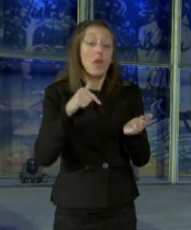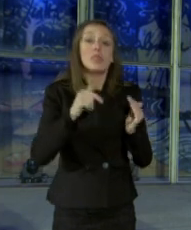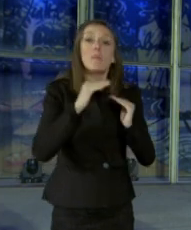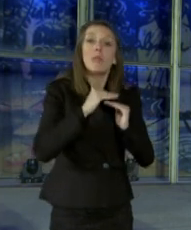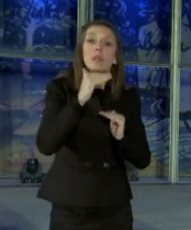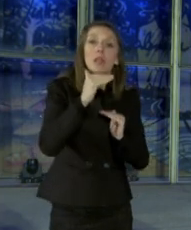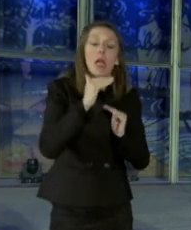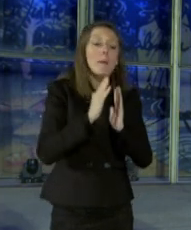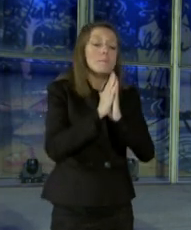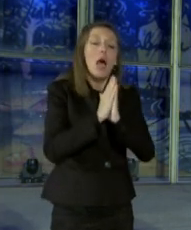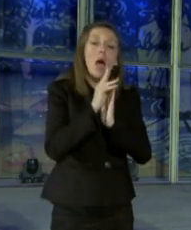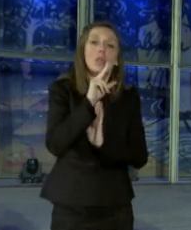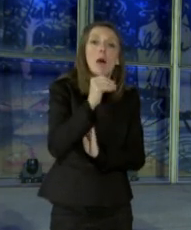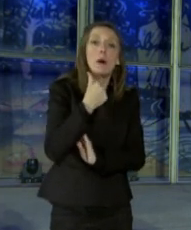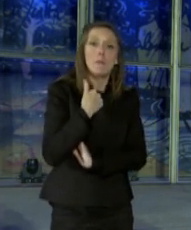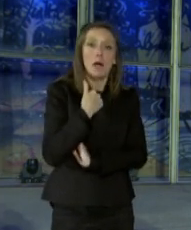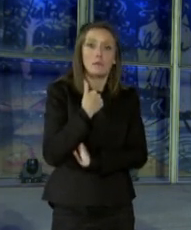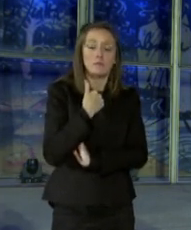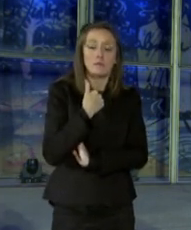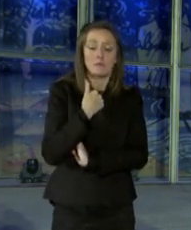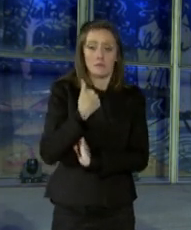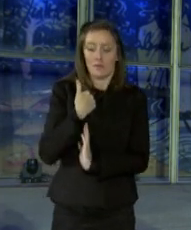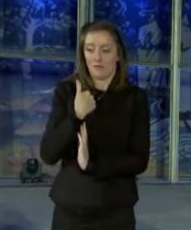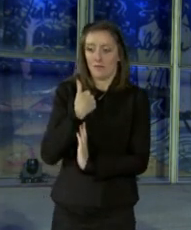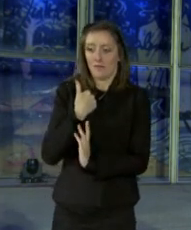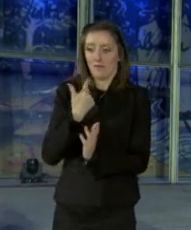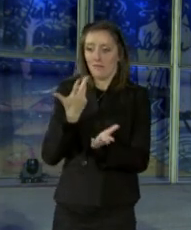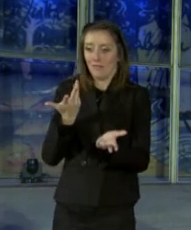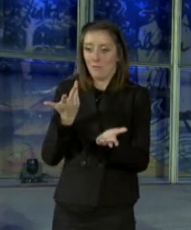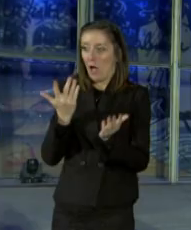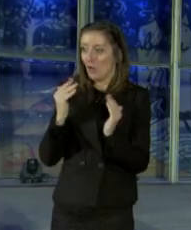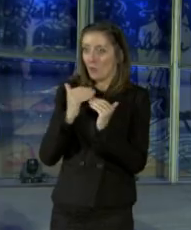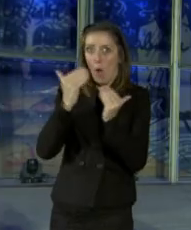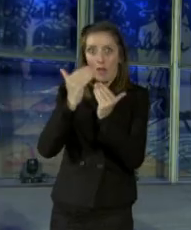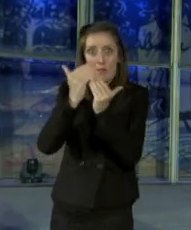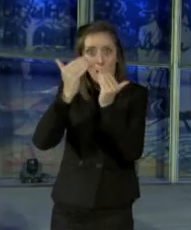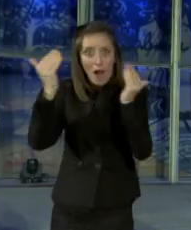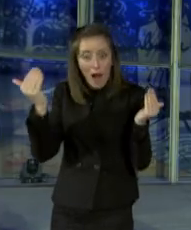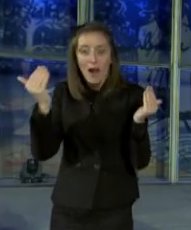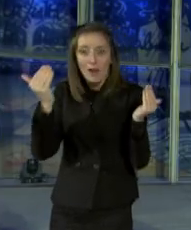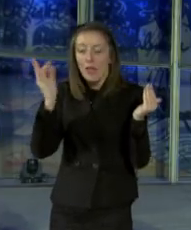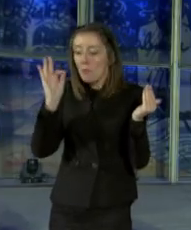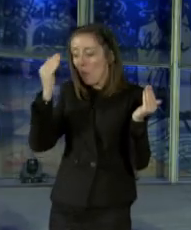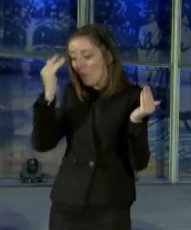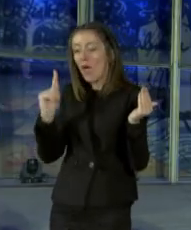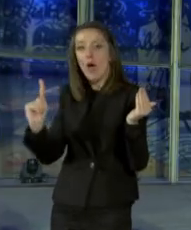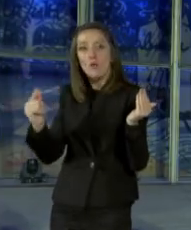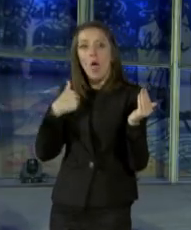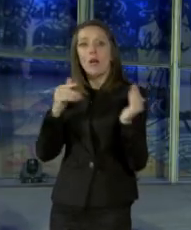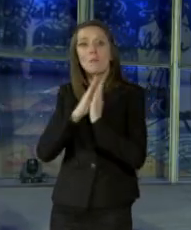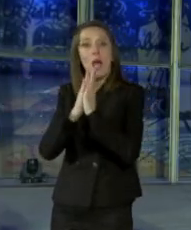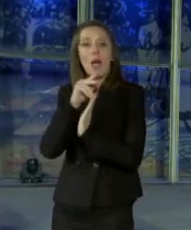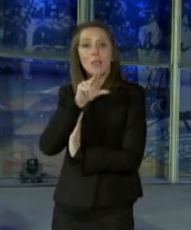la di rai per me ed io ma ogni mattina la dico secondo le sue intenzioni